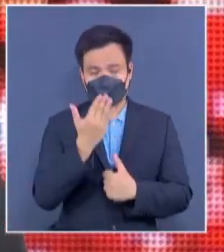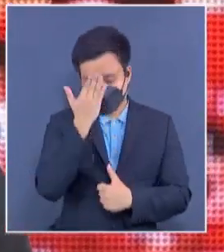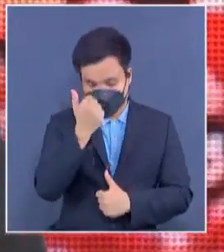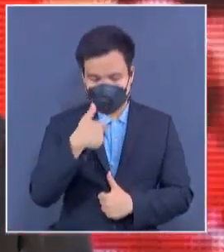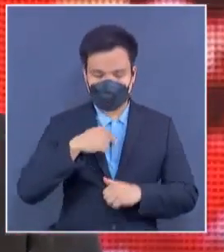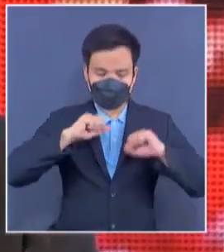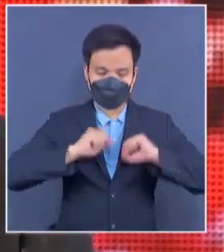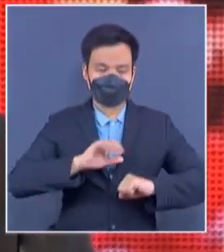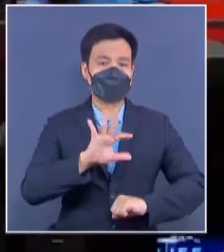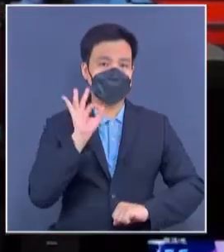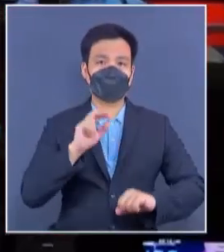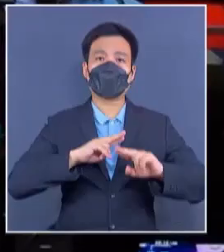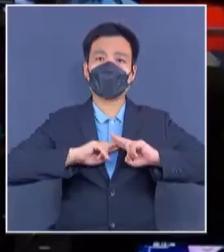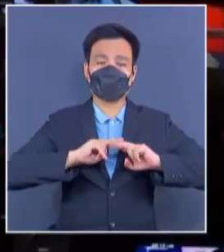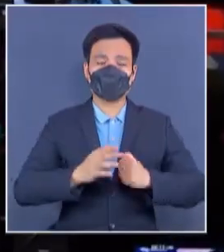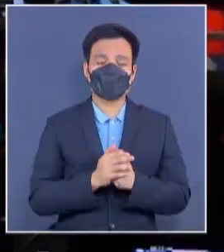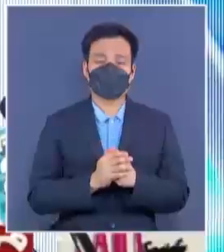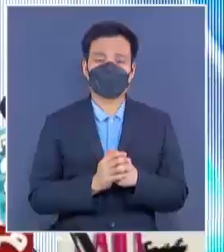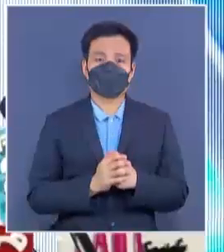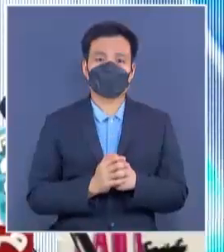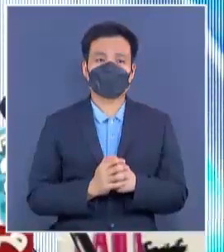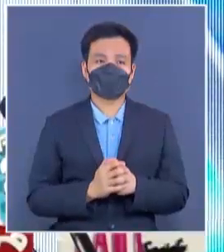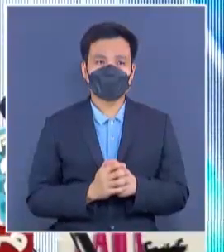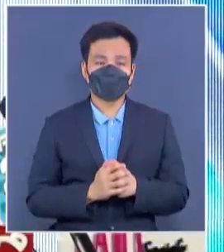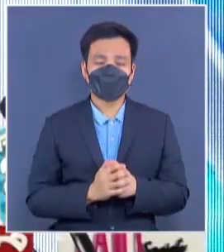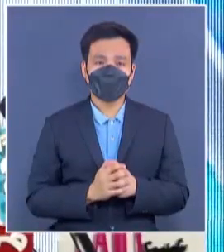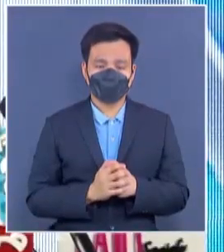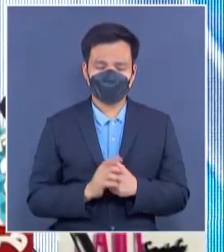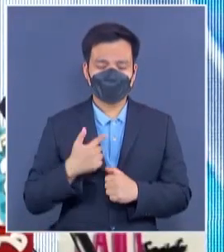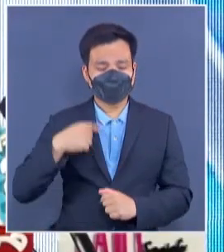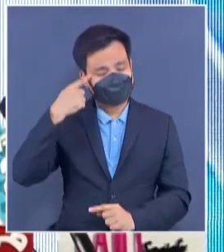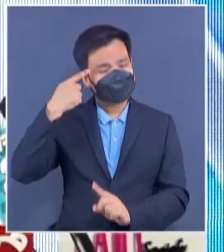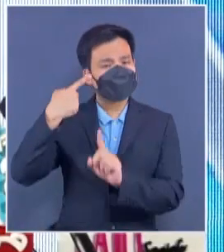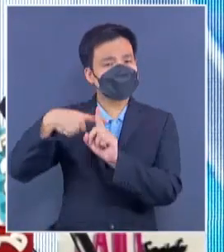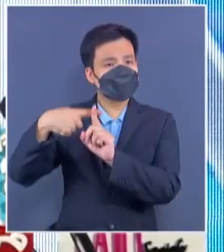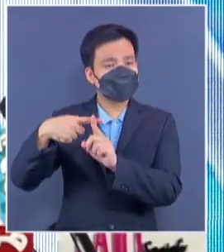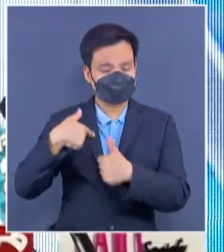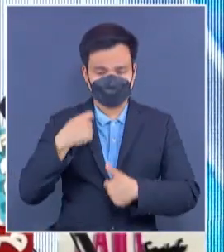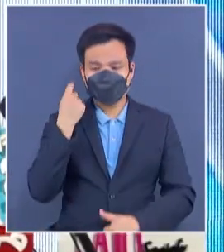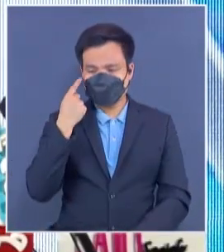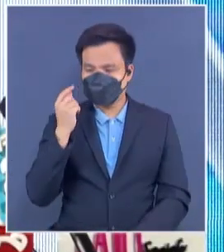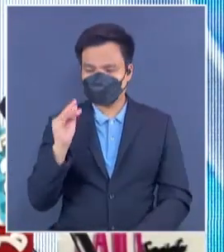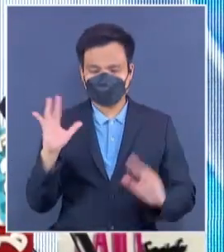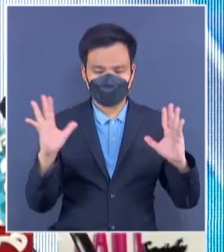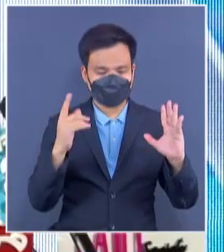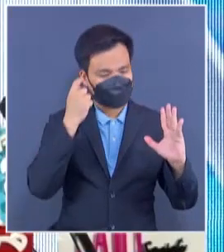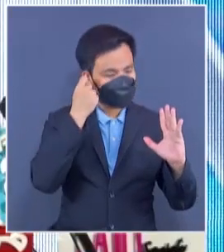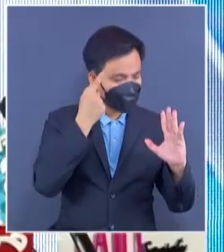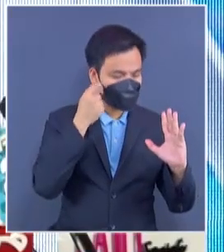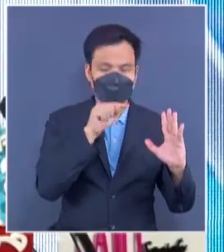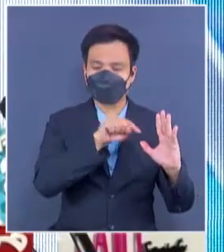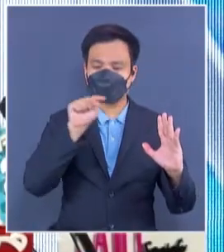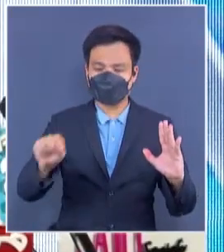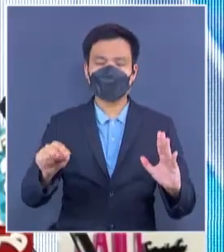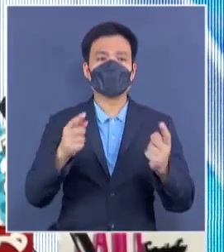เลือกมาทางด้านนี้เองไปฟังเสียงที่หนูจะไหมค่ะกูจะมองยังบวกอยู่เสมอว่าผมเข้าใจลูกเขาเขาคาดหวังกับเรา